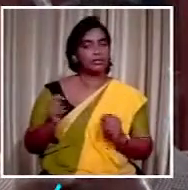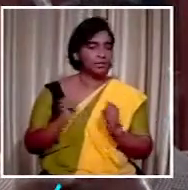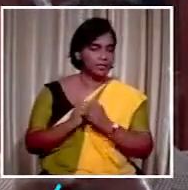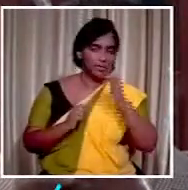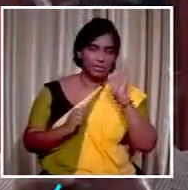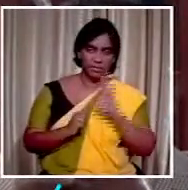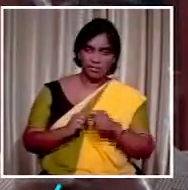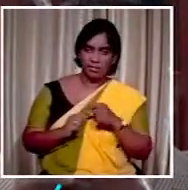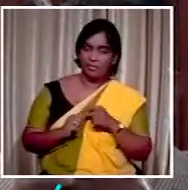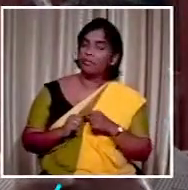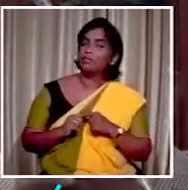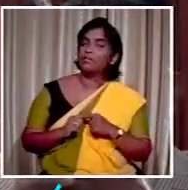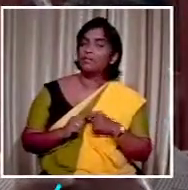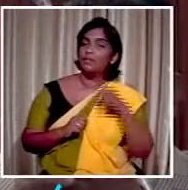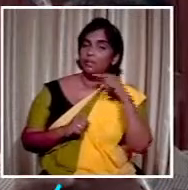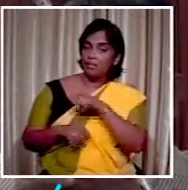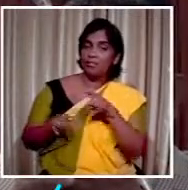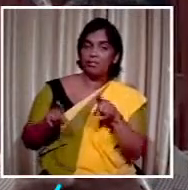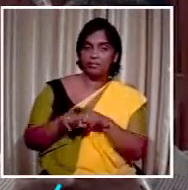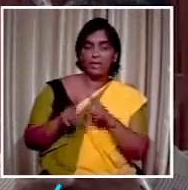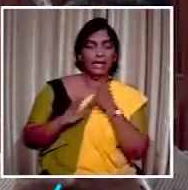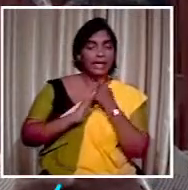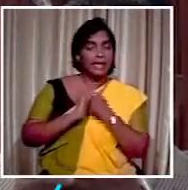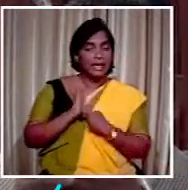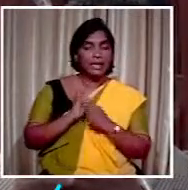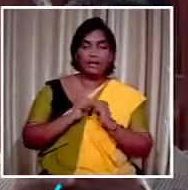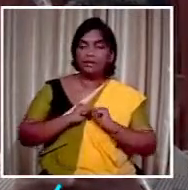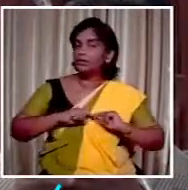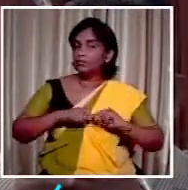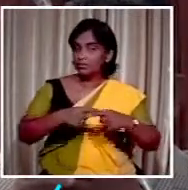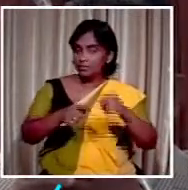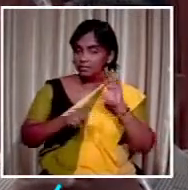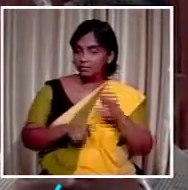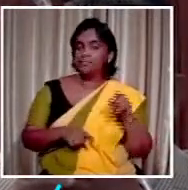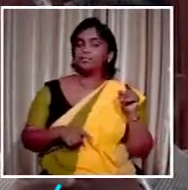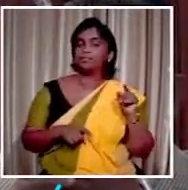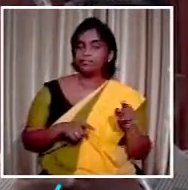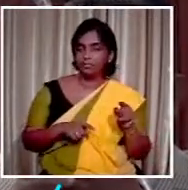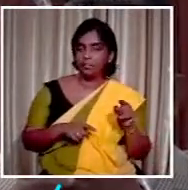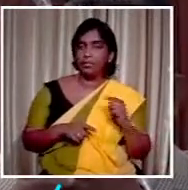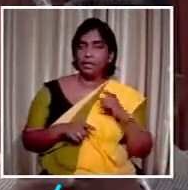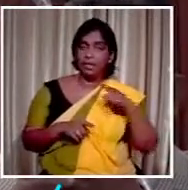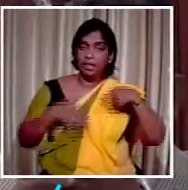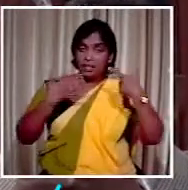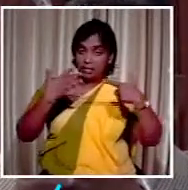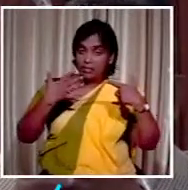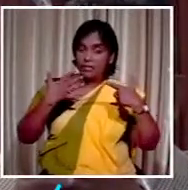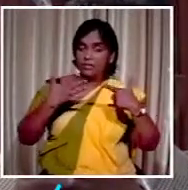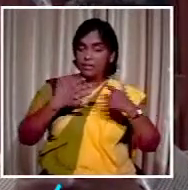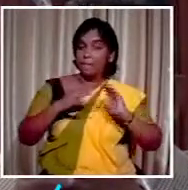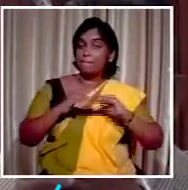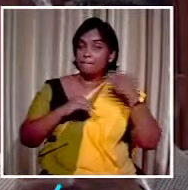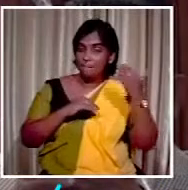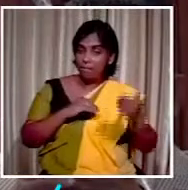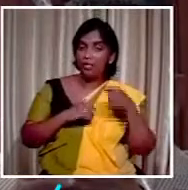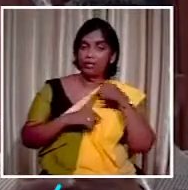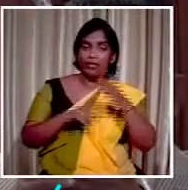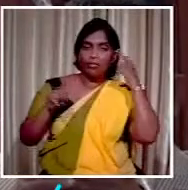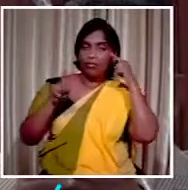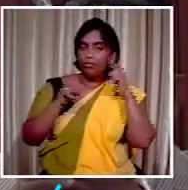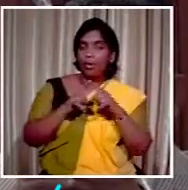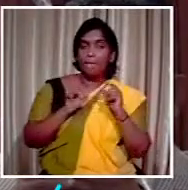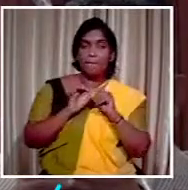තියෙනවා. ඒ සම්බන්ධව නීතිය ක්‍රියාත්මක කිරීමේදී දවස් 7ක් ගිහිල්ලත් ඒ පිළිබඳව